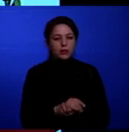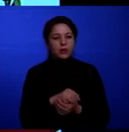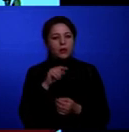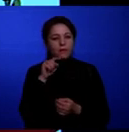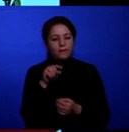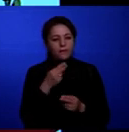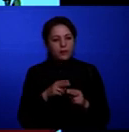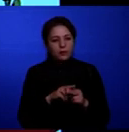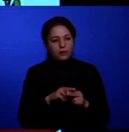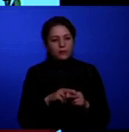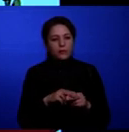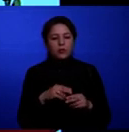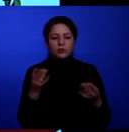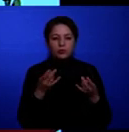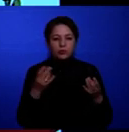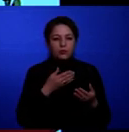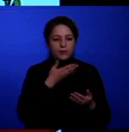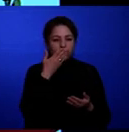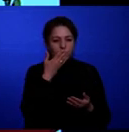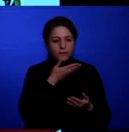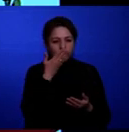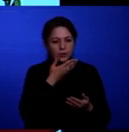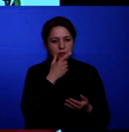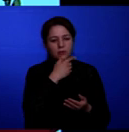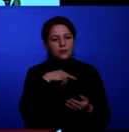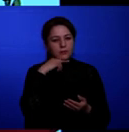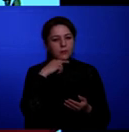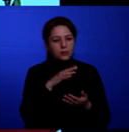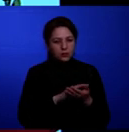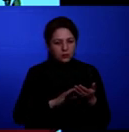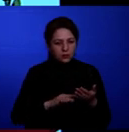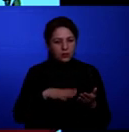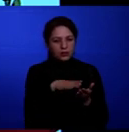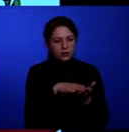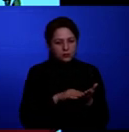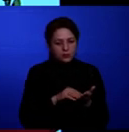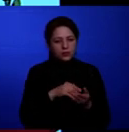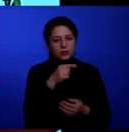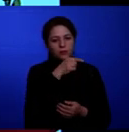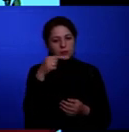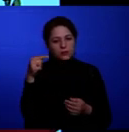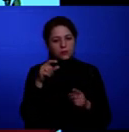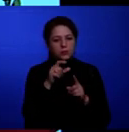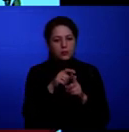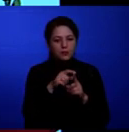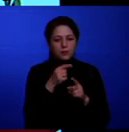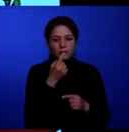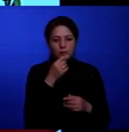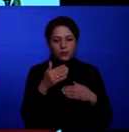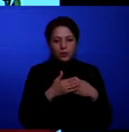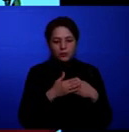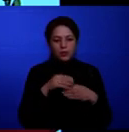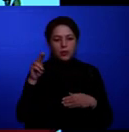задании нам нужно внимательно прочитать текст списать и подчеркнуть слова близкие по значению